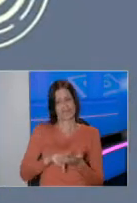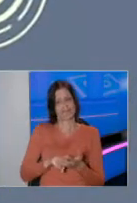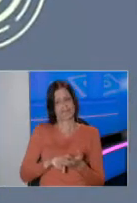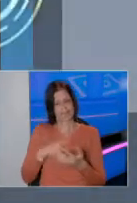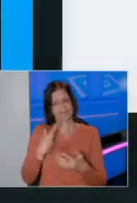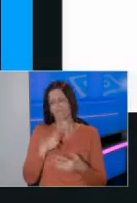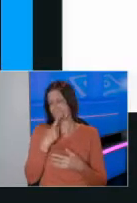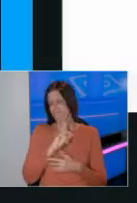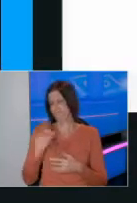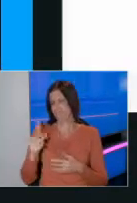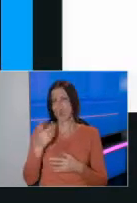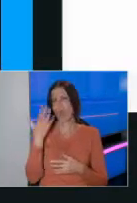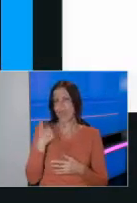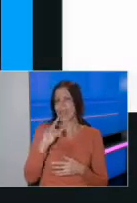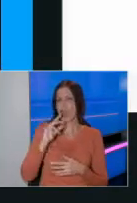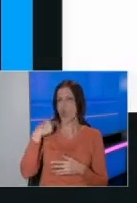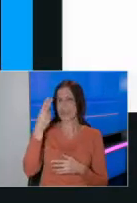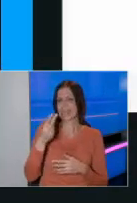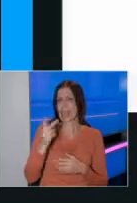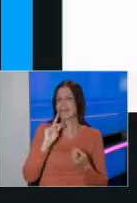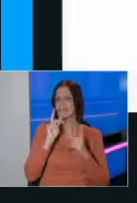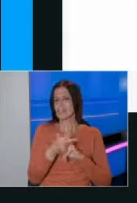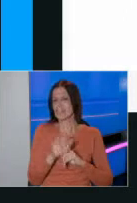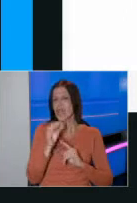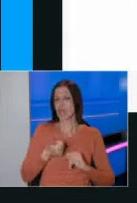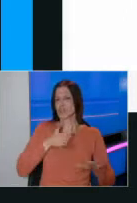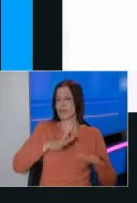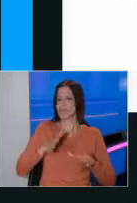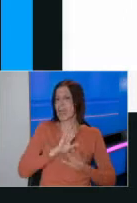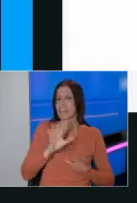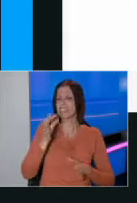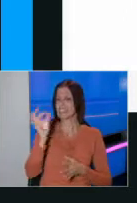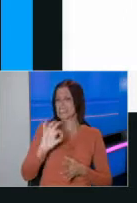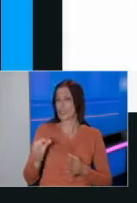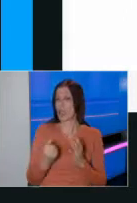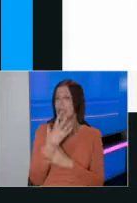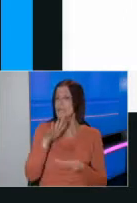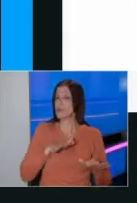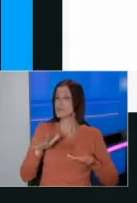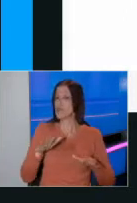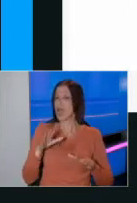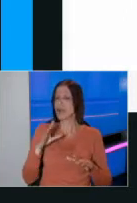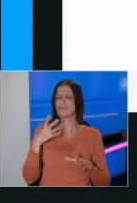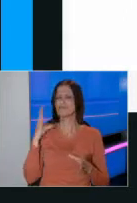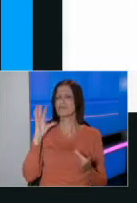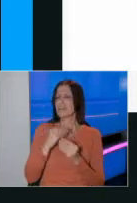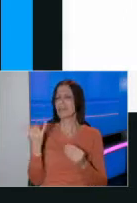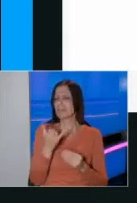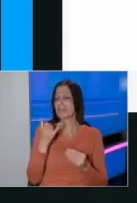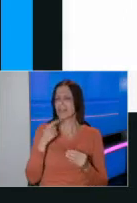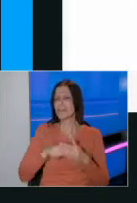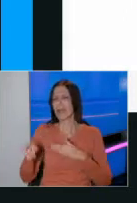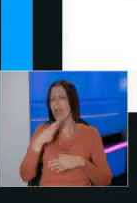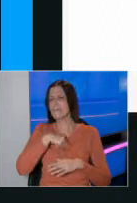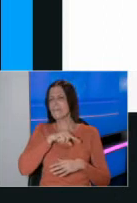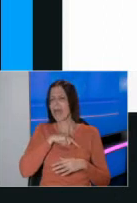ואומרים כך, לפיד לא היה ולא יהיה אלטרנטיבה לראשות הממשלה, אין לו שום סיכוי להקים ממשלה, מאז ומתמיד ברח מאחריות